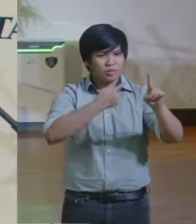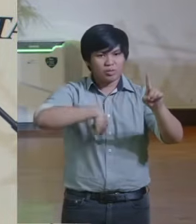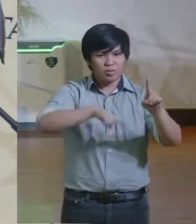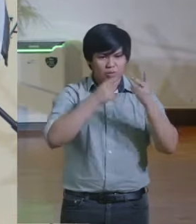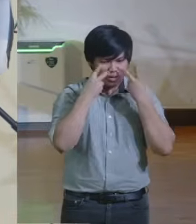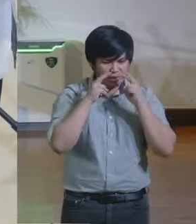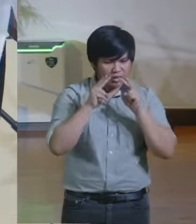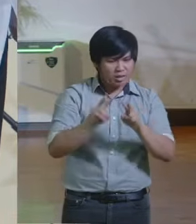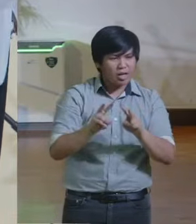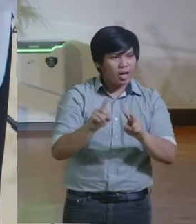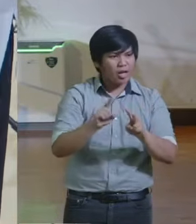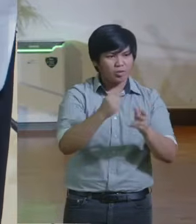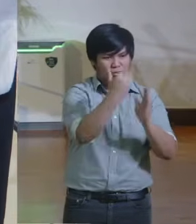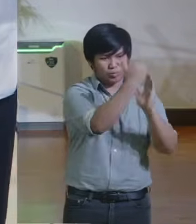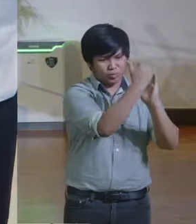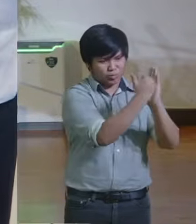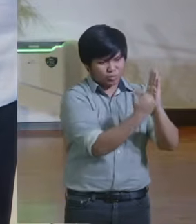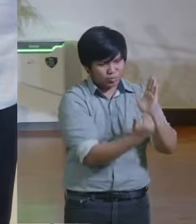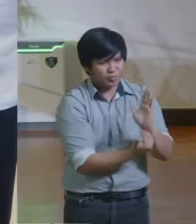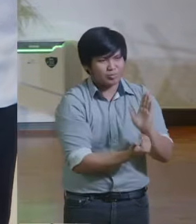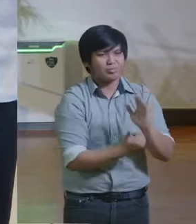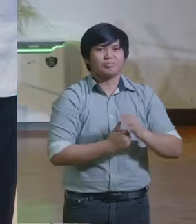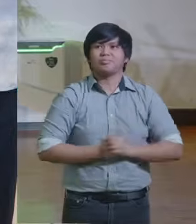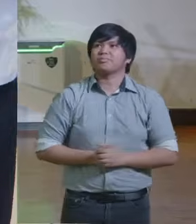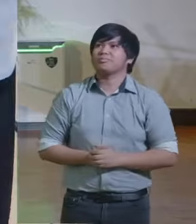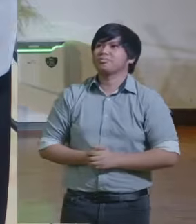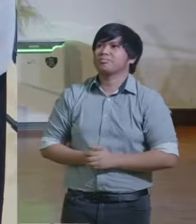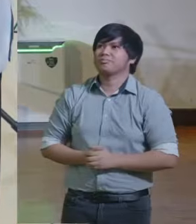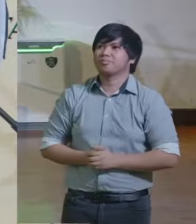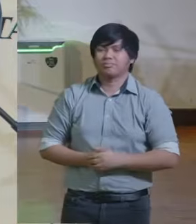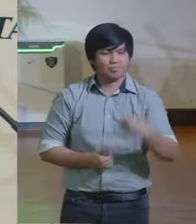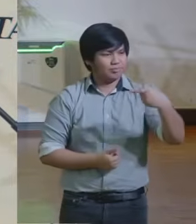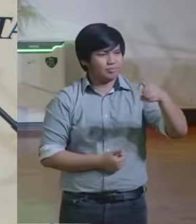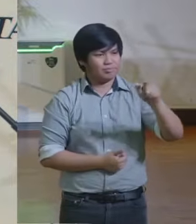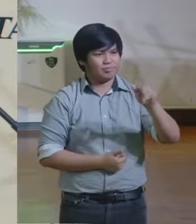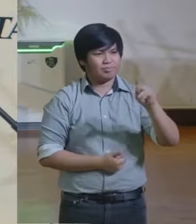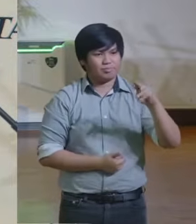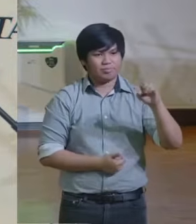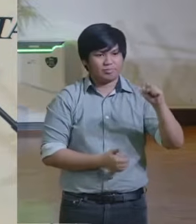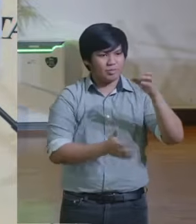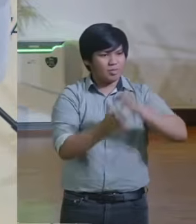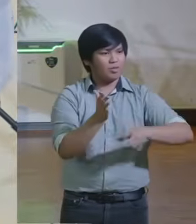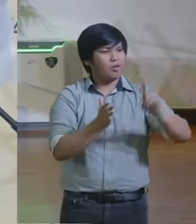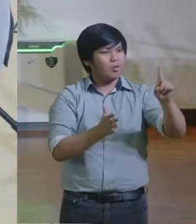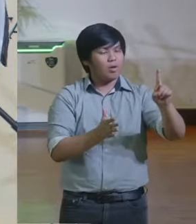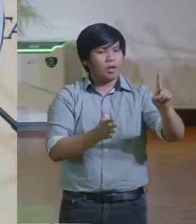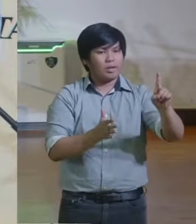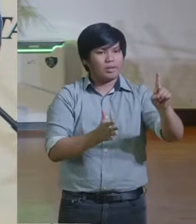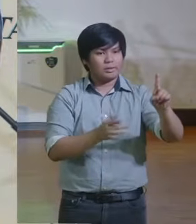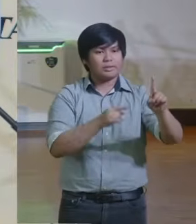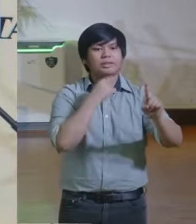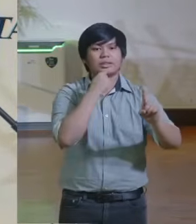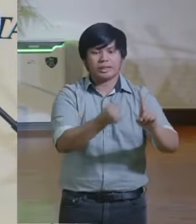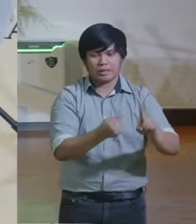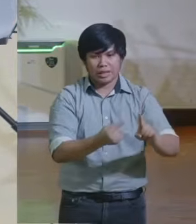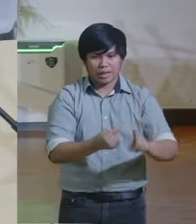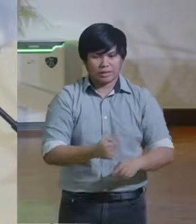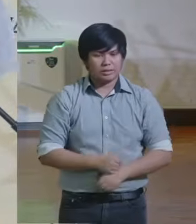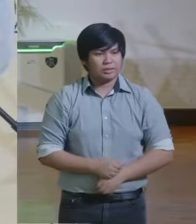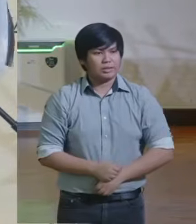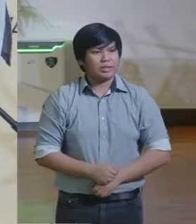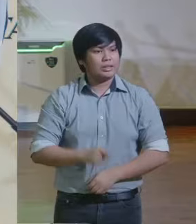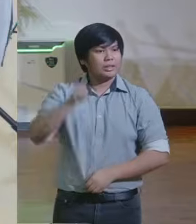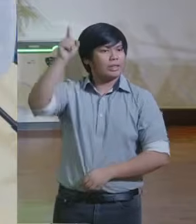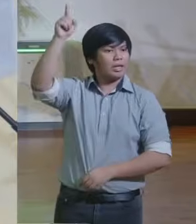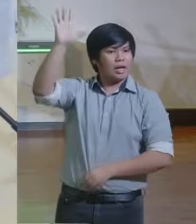summary. Nasa summary pa lang po tayo, no? Galatians 1:15, "But when he," sabi ni Paul, "he," that's